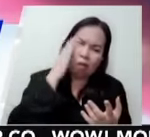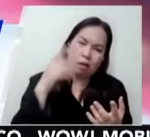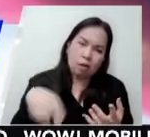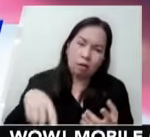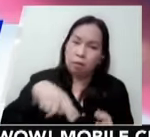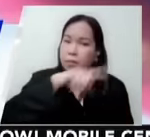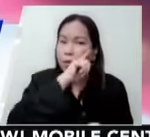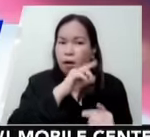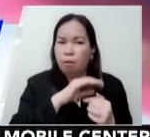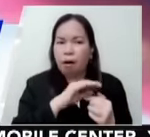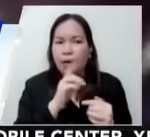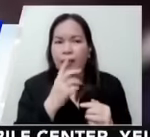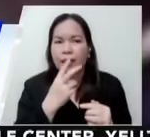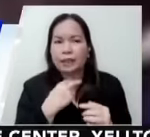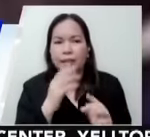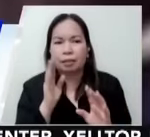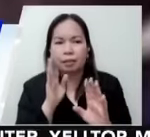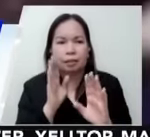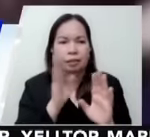parang nagre-referee sa kanila.